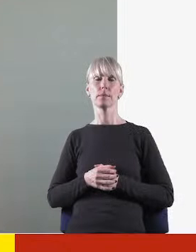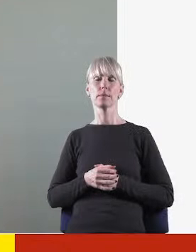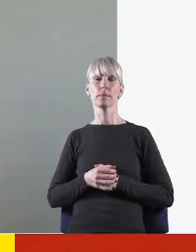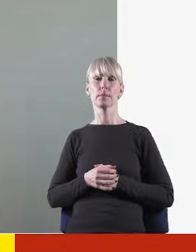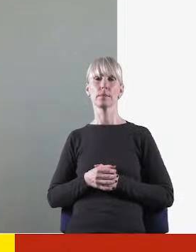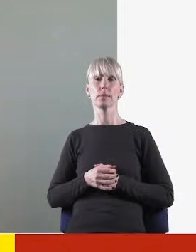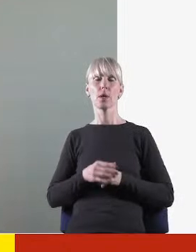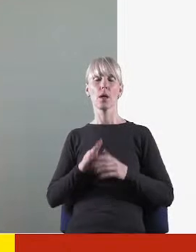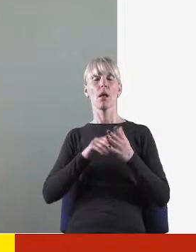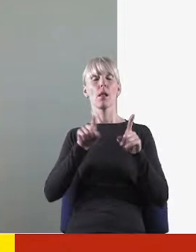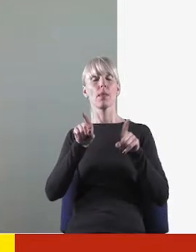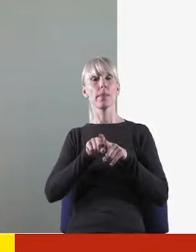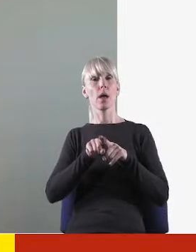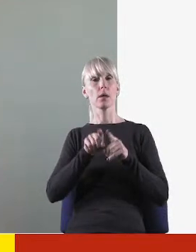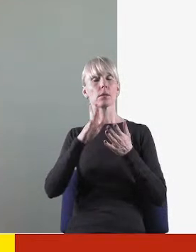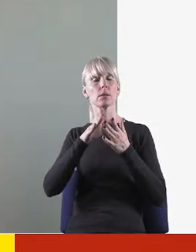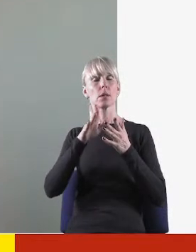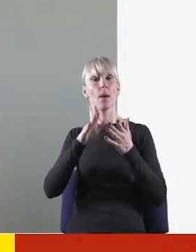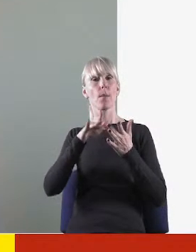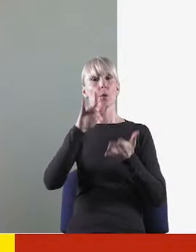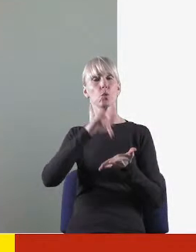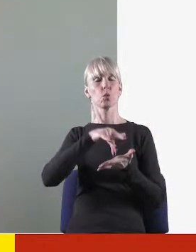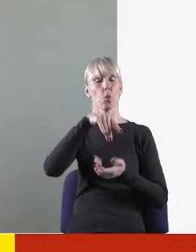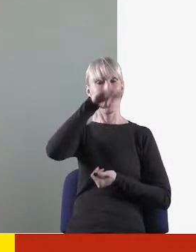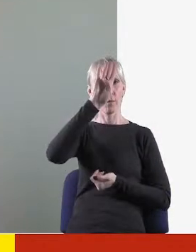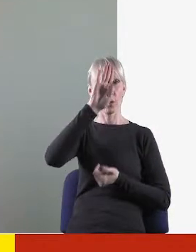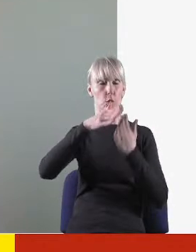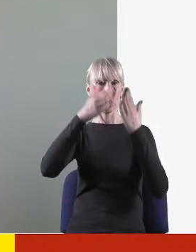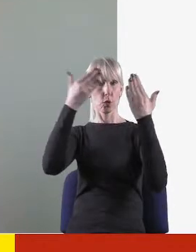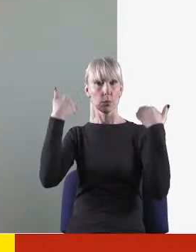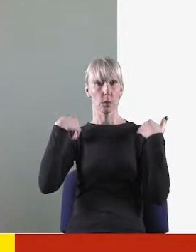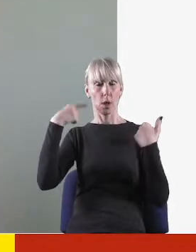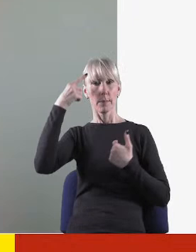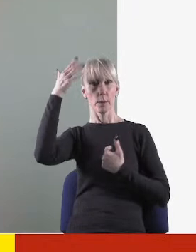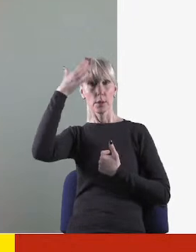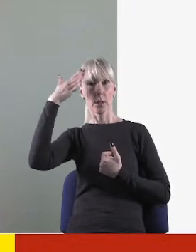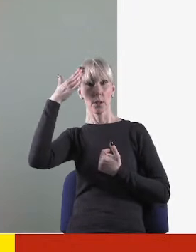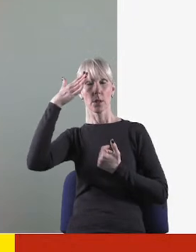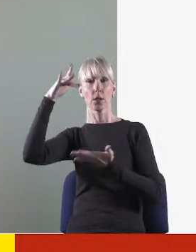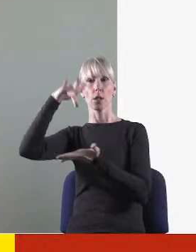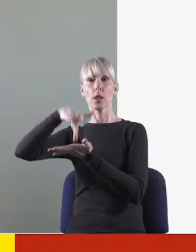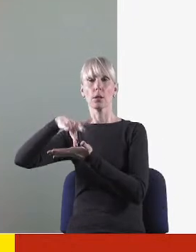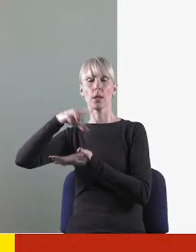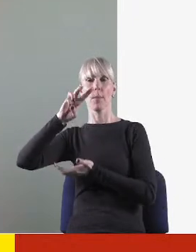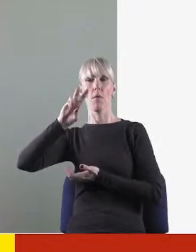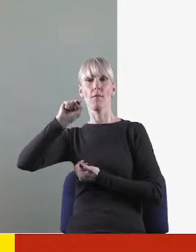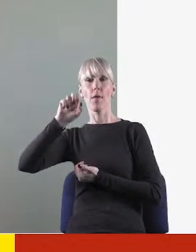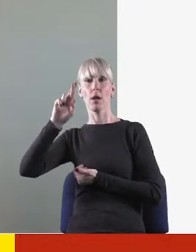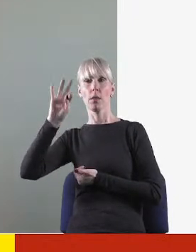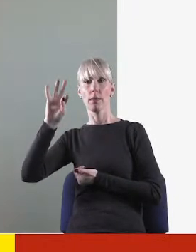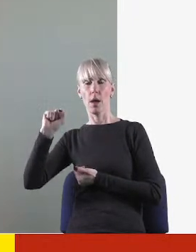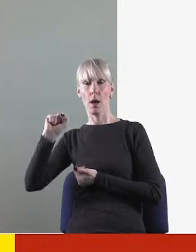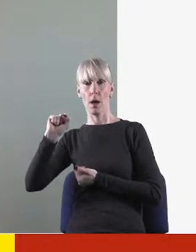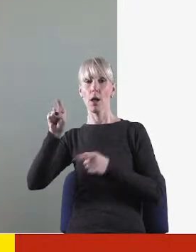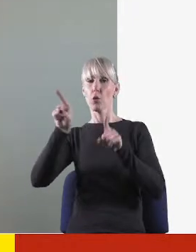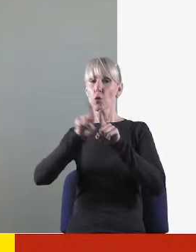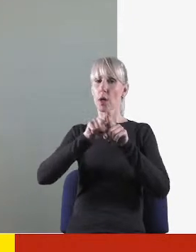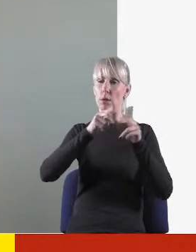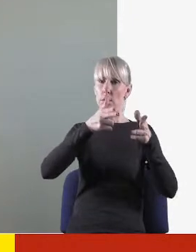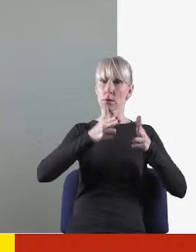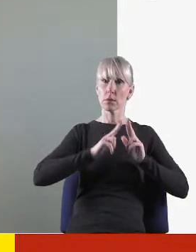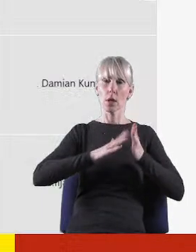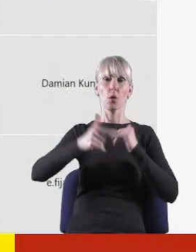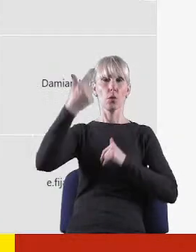Szpitala Psychiatrycznego w Łodzi, oprócz szpitala w Warcie, również są łóżka w